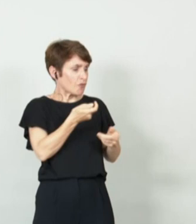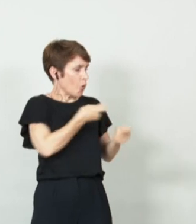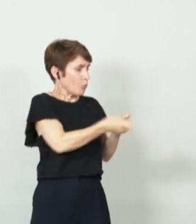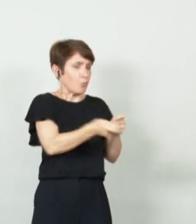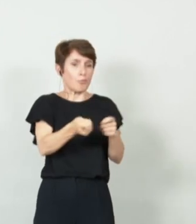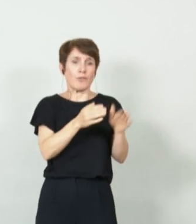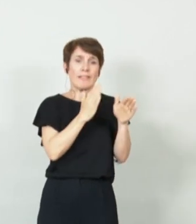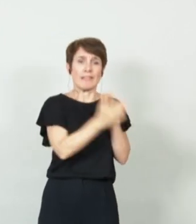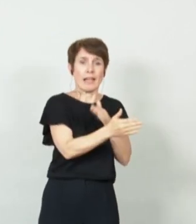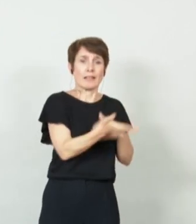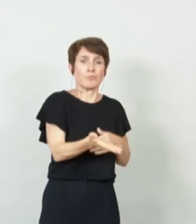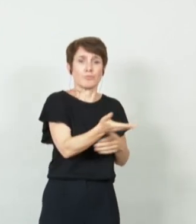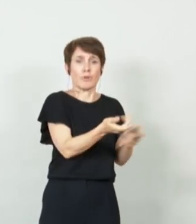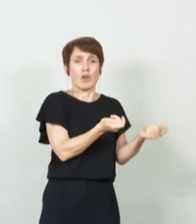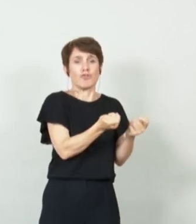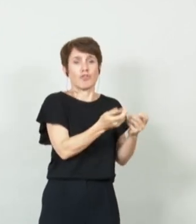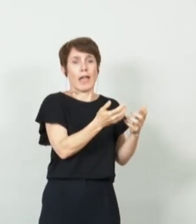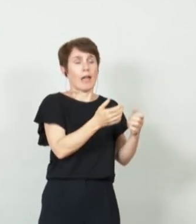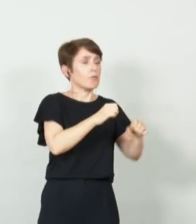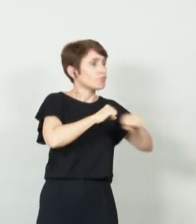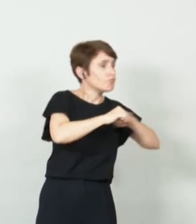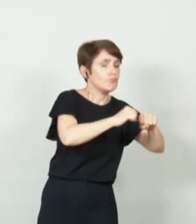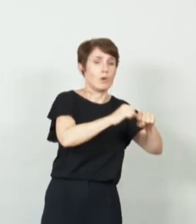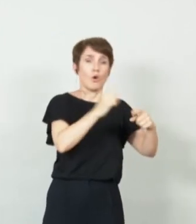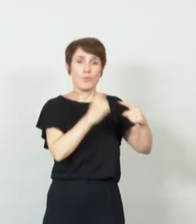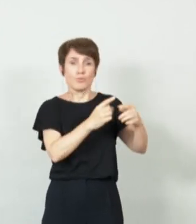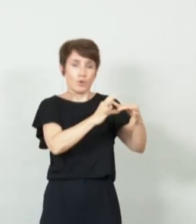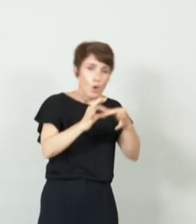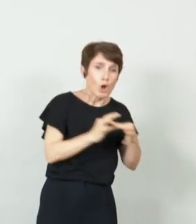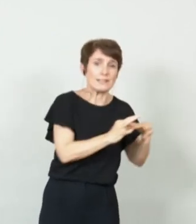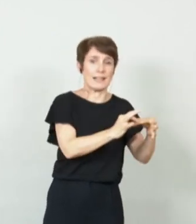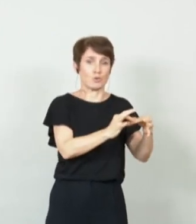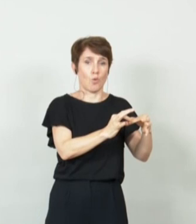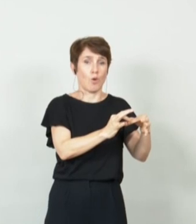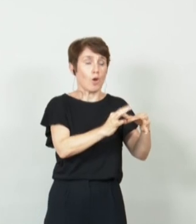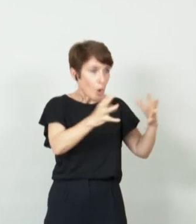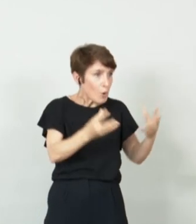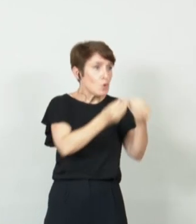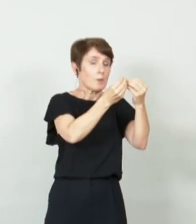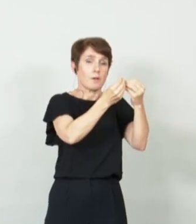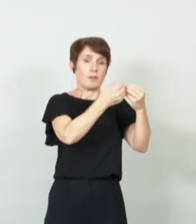pour des missions de coordination qui peuvent être réalisées par le clic ou prendre d'autres formes